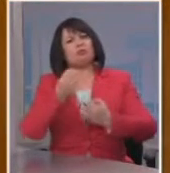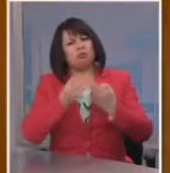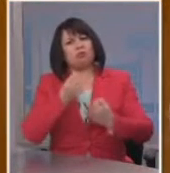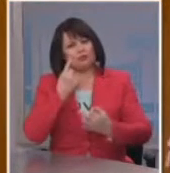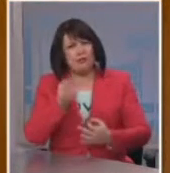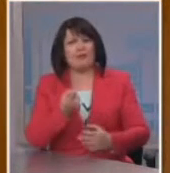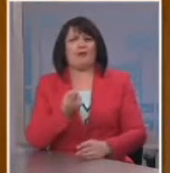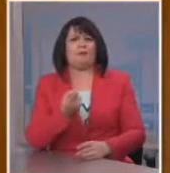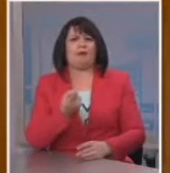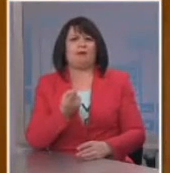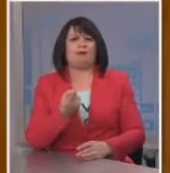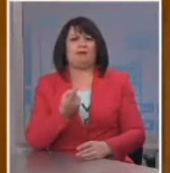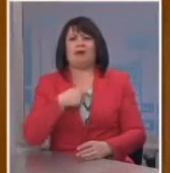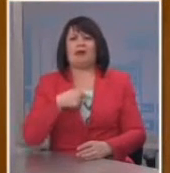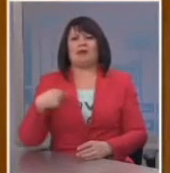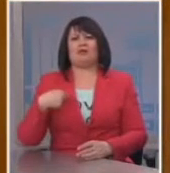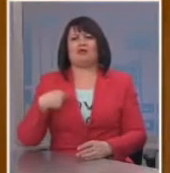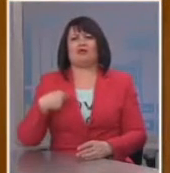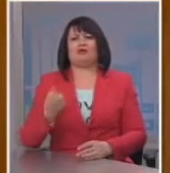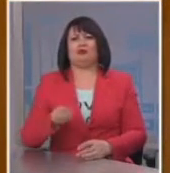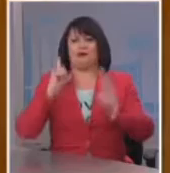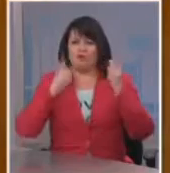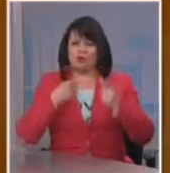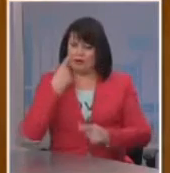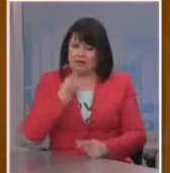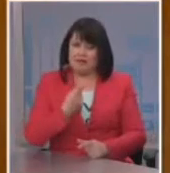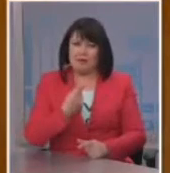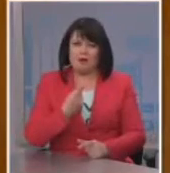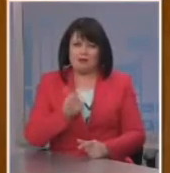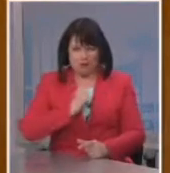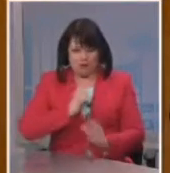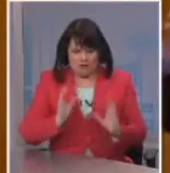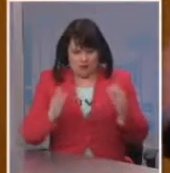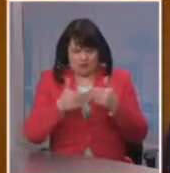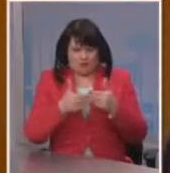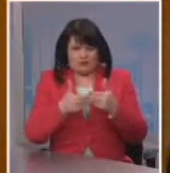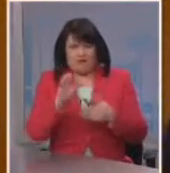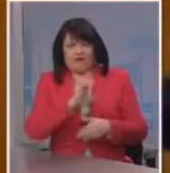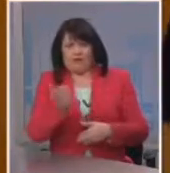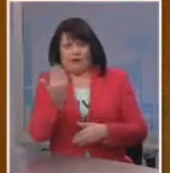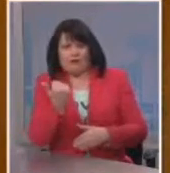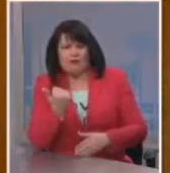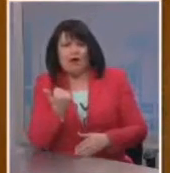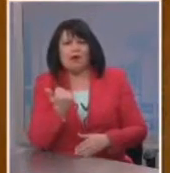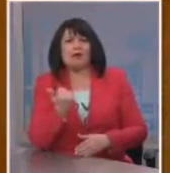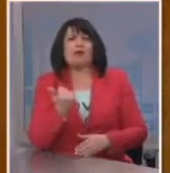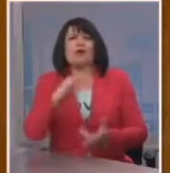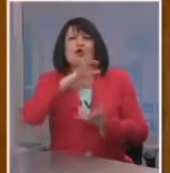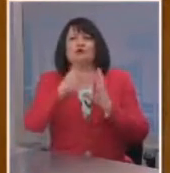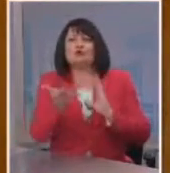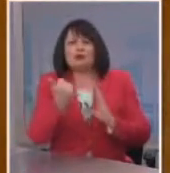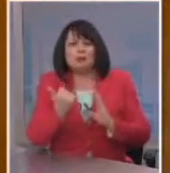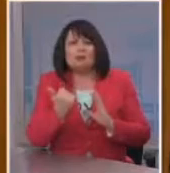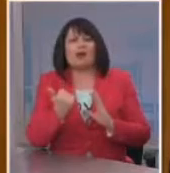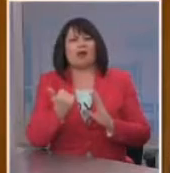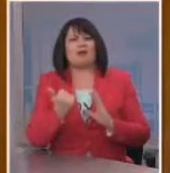αντιπολίτευσης, αλλά και του αρχηγού της Νέας Δημοκρατίας. Εσωστρέφεια, δεν υπάρχει Ευρώπη, δεν υπάρχει ο κόσμος, δεν